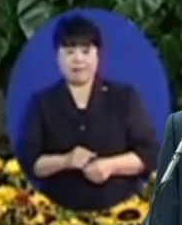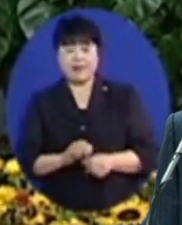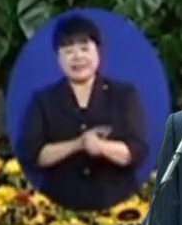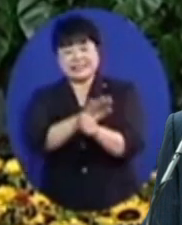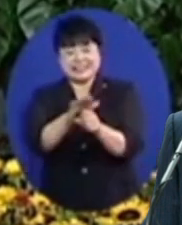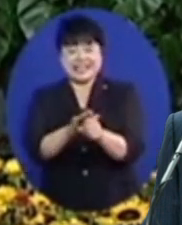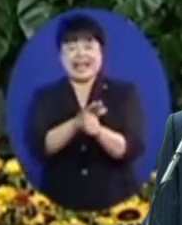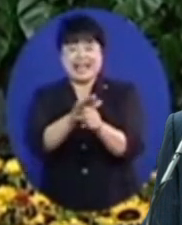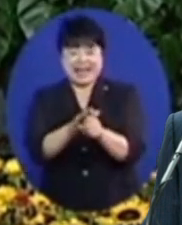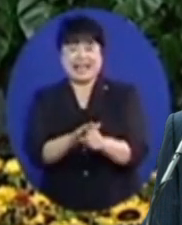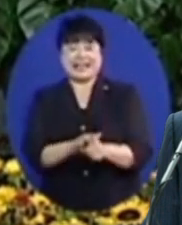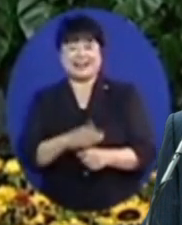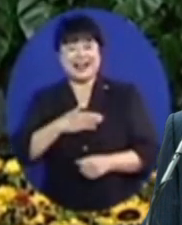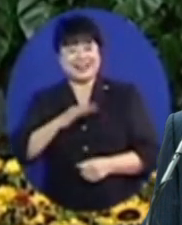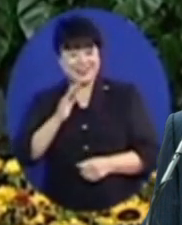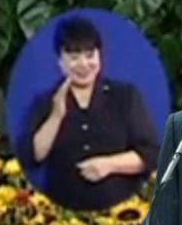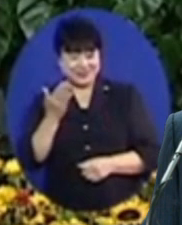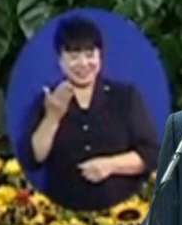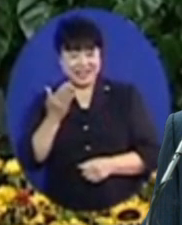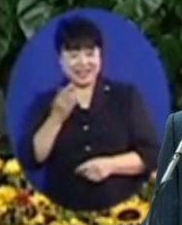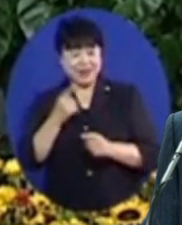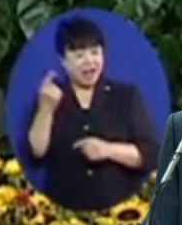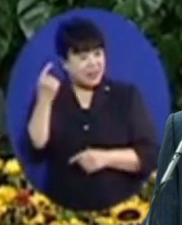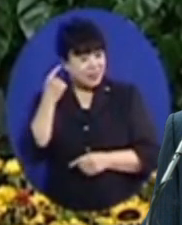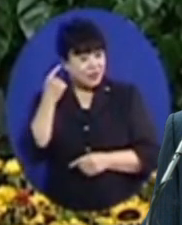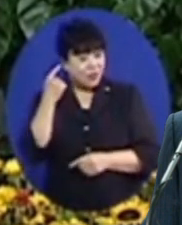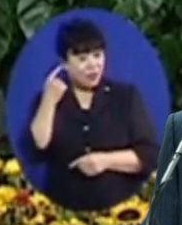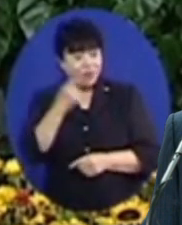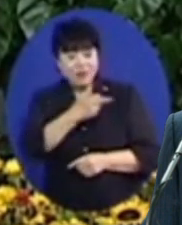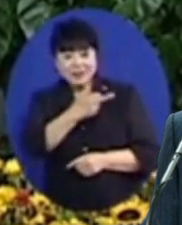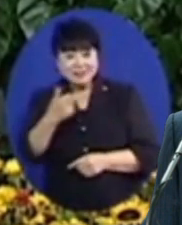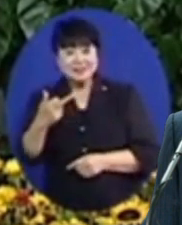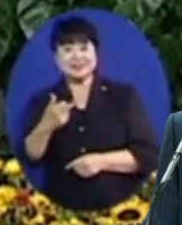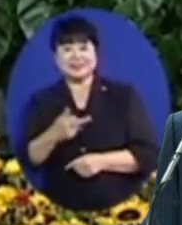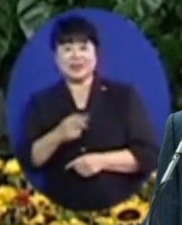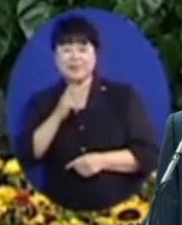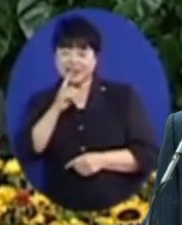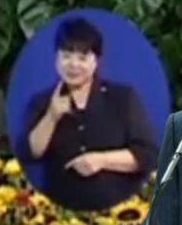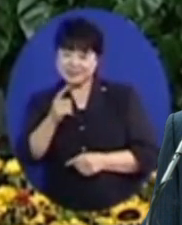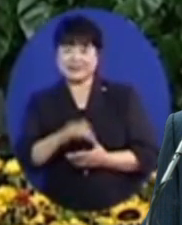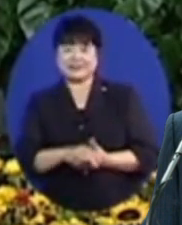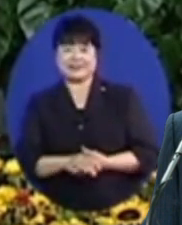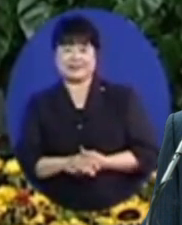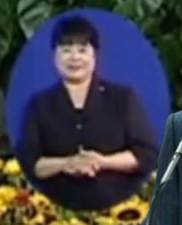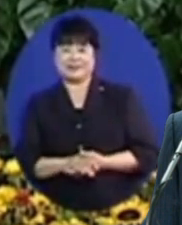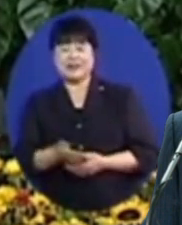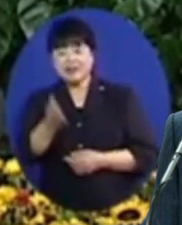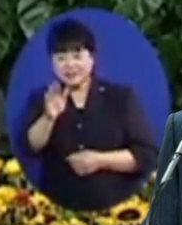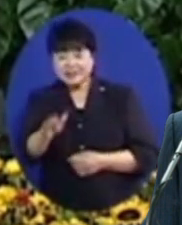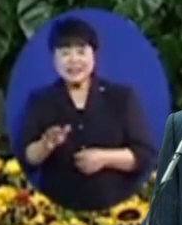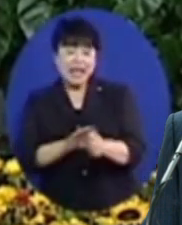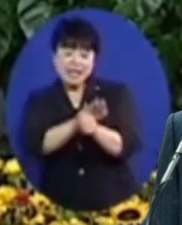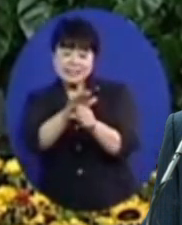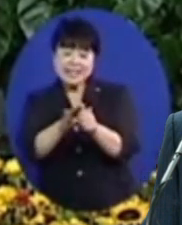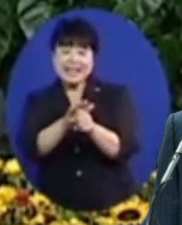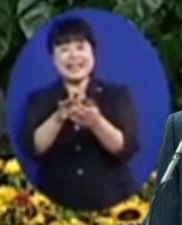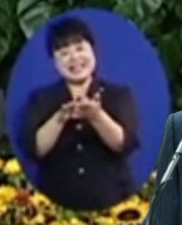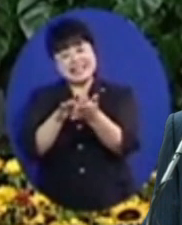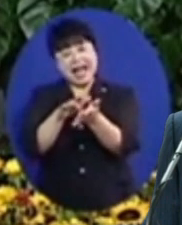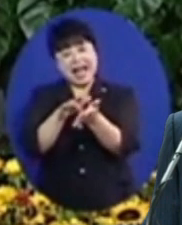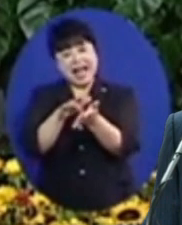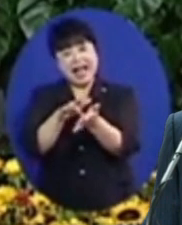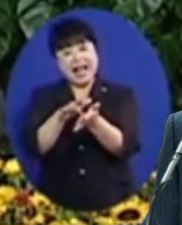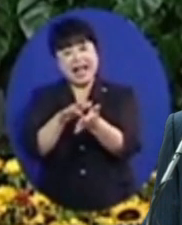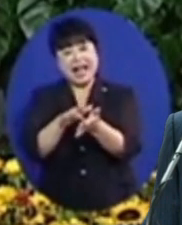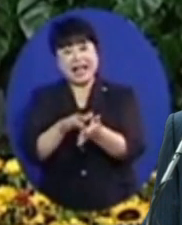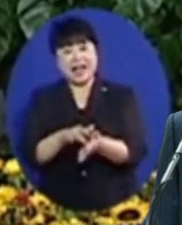사랑이라는 것을 알게 되었습니다. 이 말을 들은 휘트만은 크게 공감하면서 그런데 그 사랑이란 약이